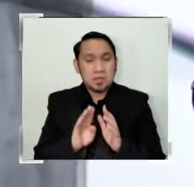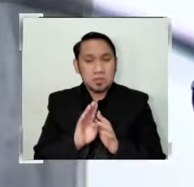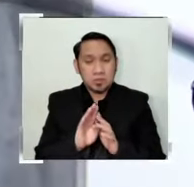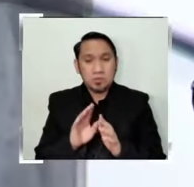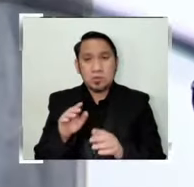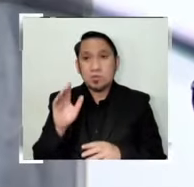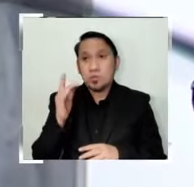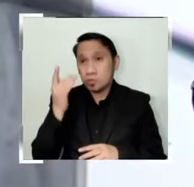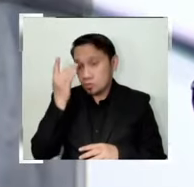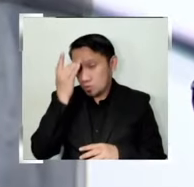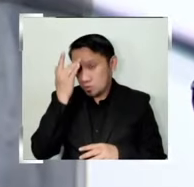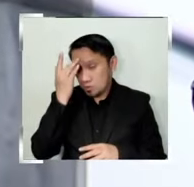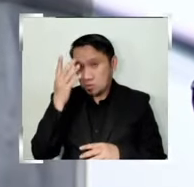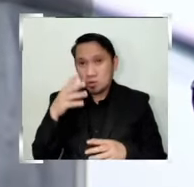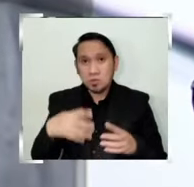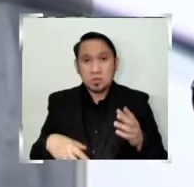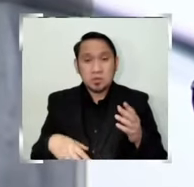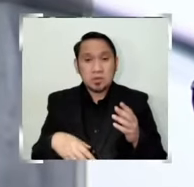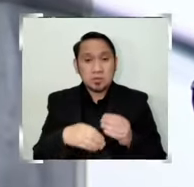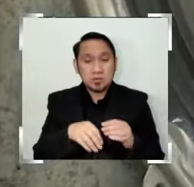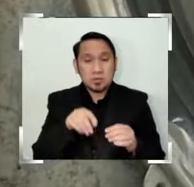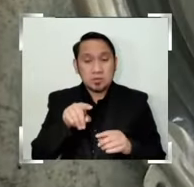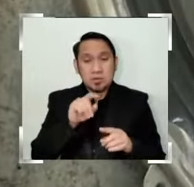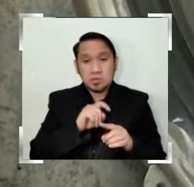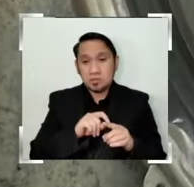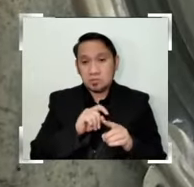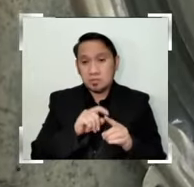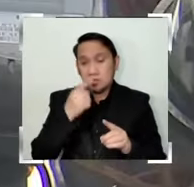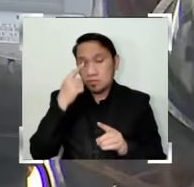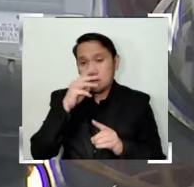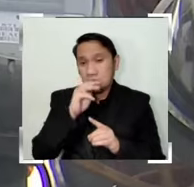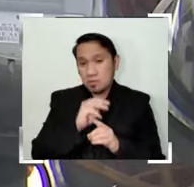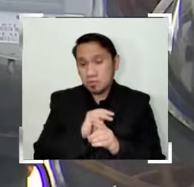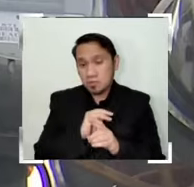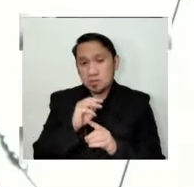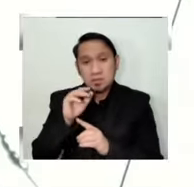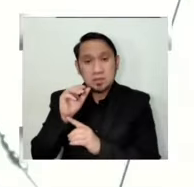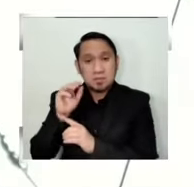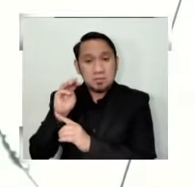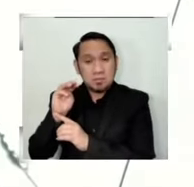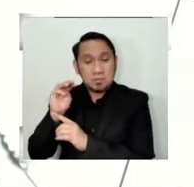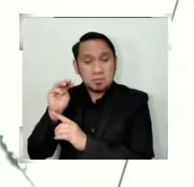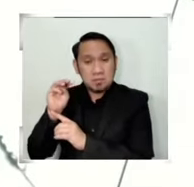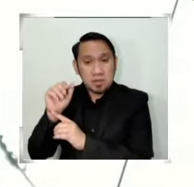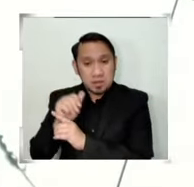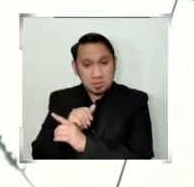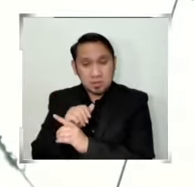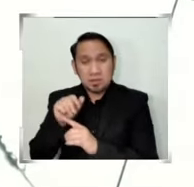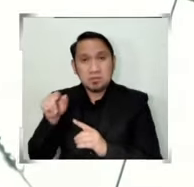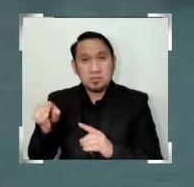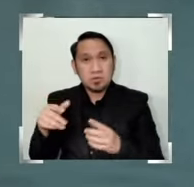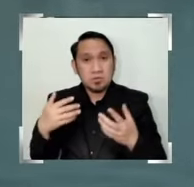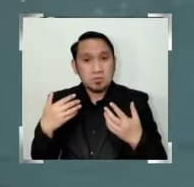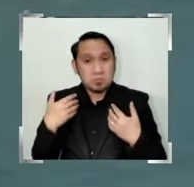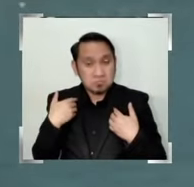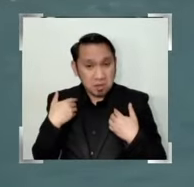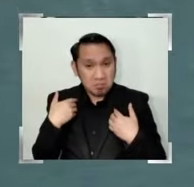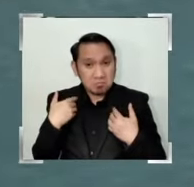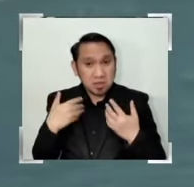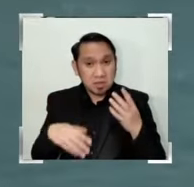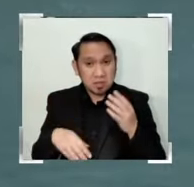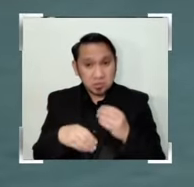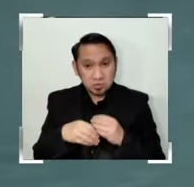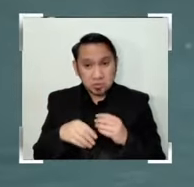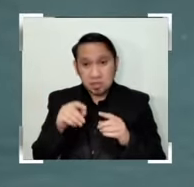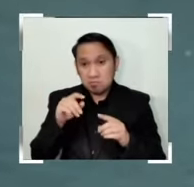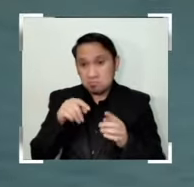ang ikakarga sa electric bill sa Abril at Mayo. Ang ibig sabihin ba niyan, sigurado nang may dagdag singil sa Abril at Mayo? Hindi pa masabi ng